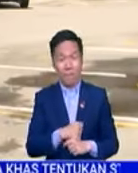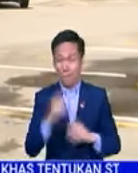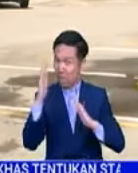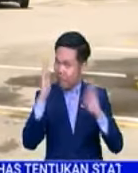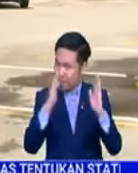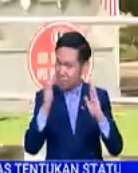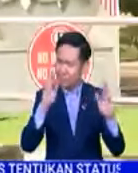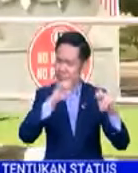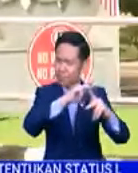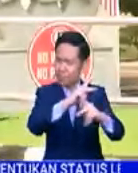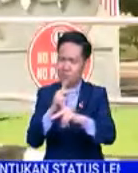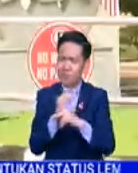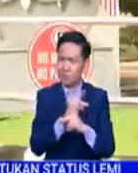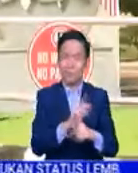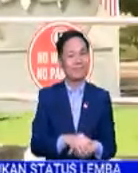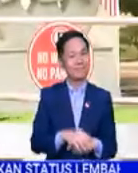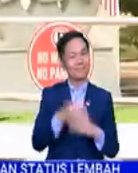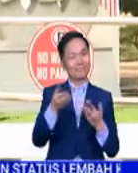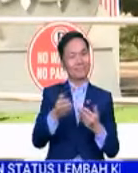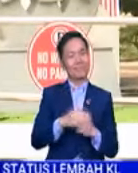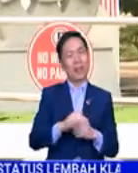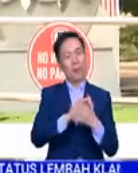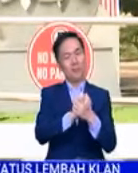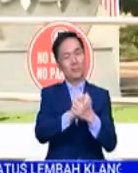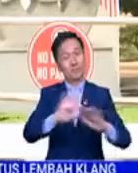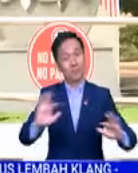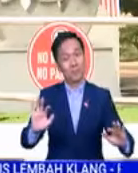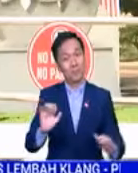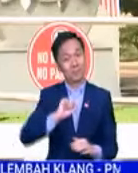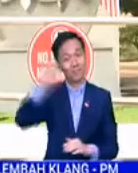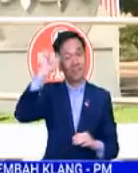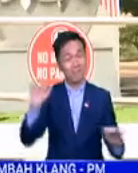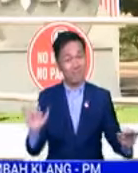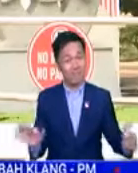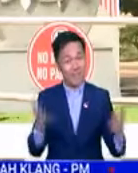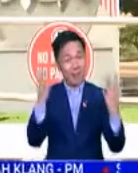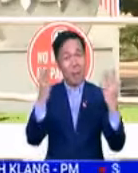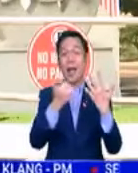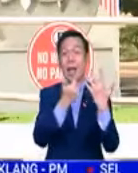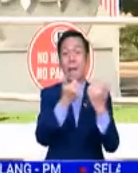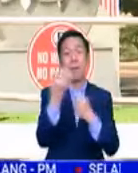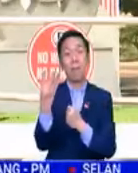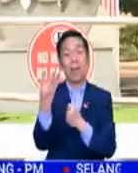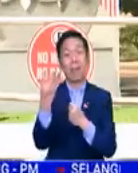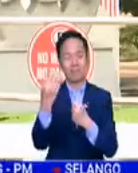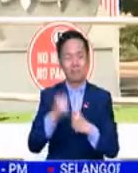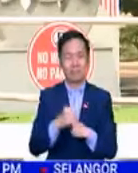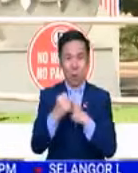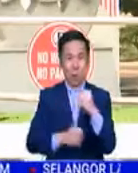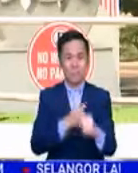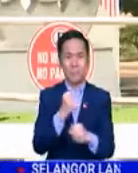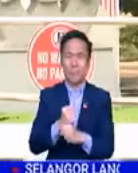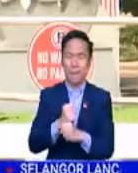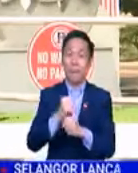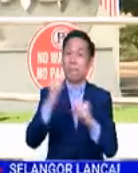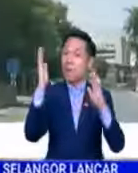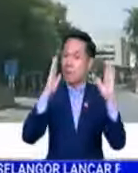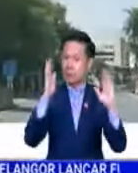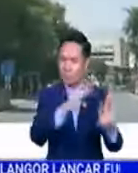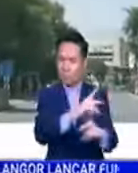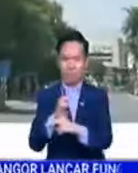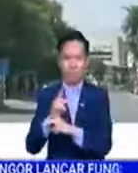Malaysia prihatin. Kami ingin mengucapkan selamat menyambut Hari Kebangsaan yang ke-64 tahun. Malaysia